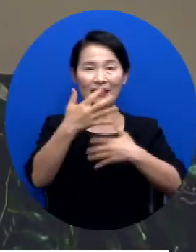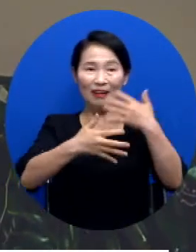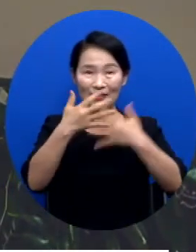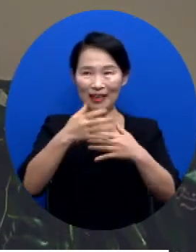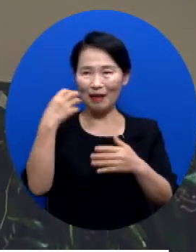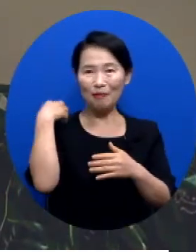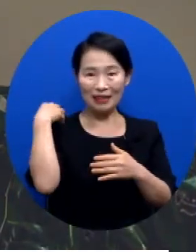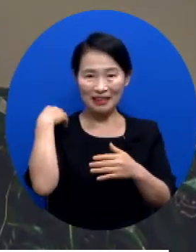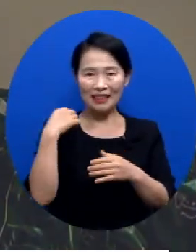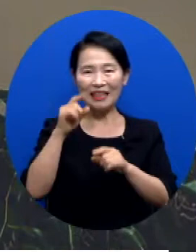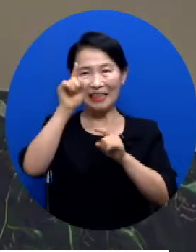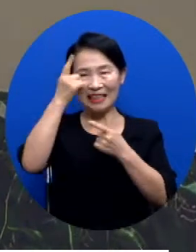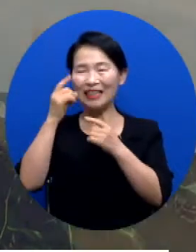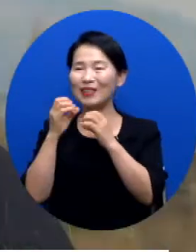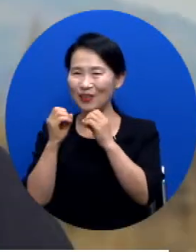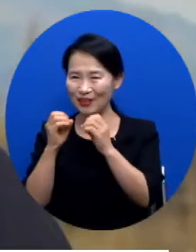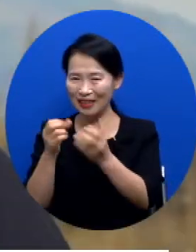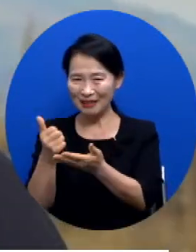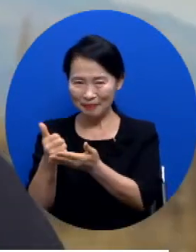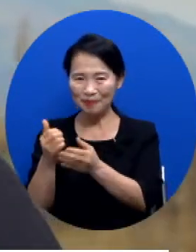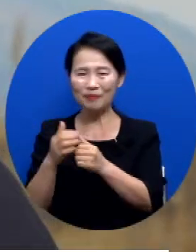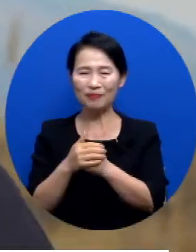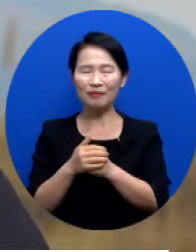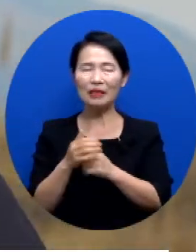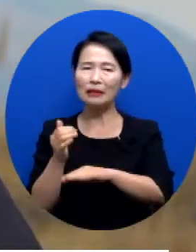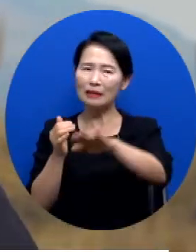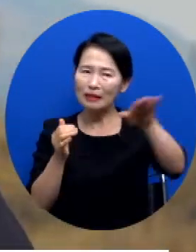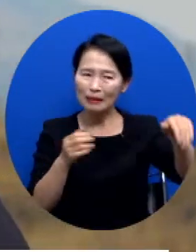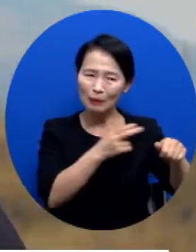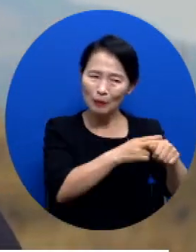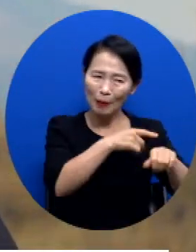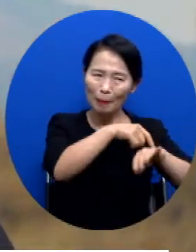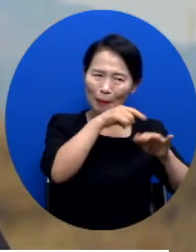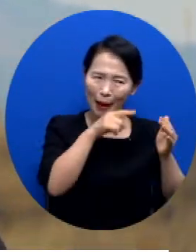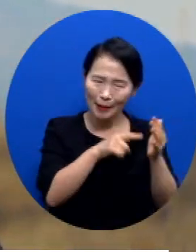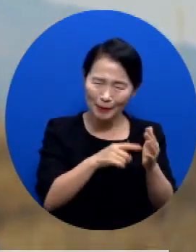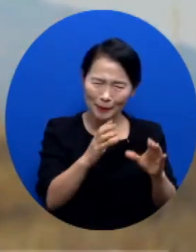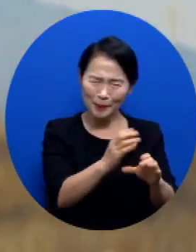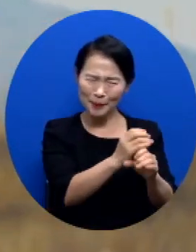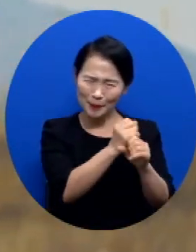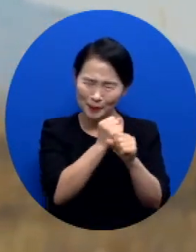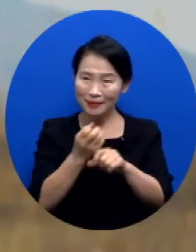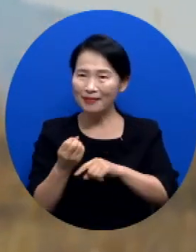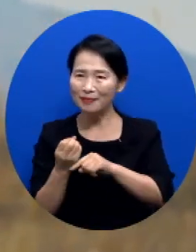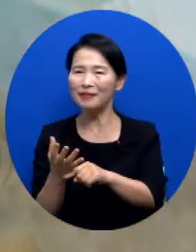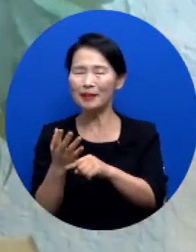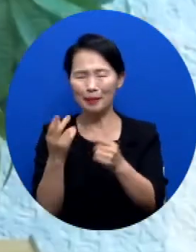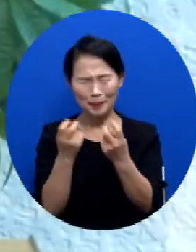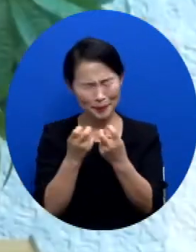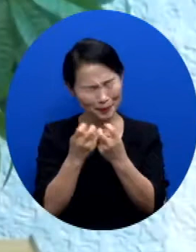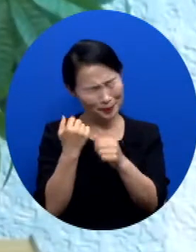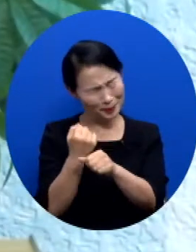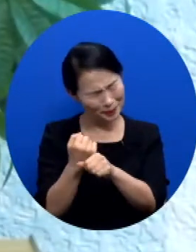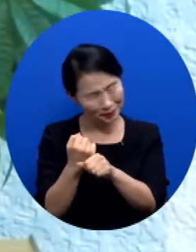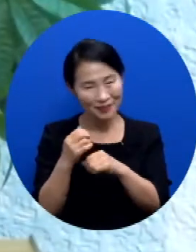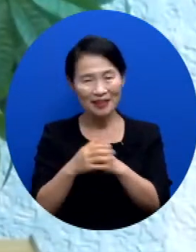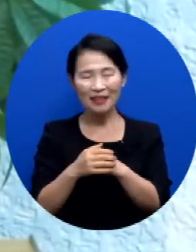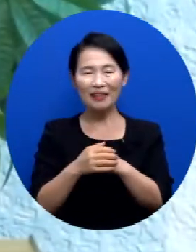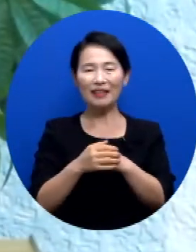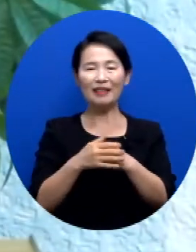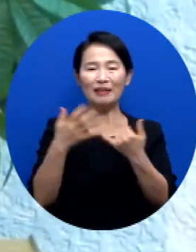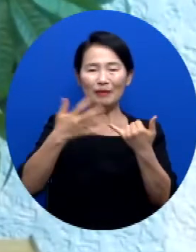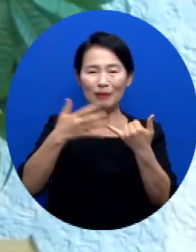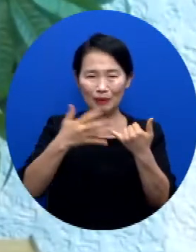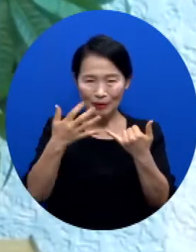맡은 이종찬 전도사는 이들의 마음을 효과적으로 전달하는 방법을 고민했습니다. 그간 유튜브 플랫폼을